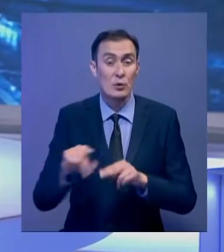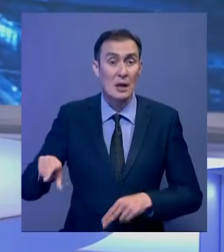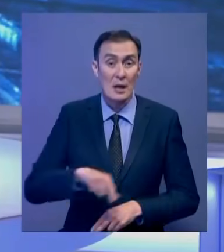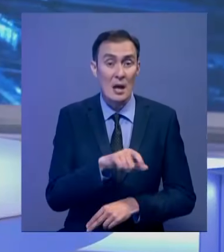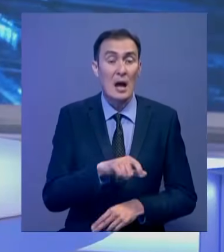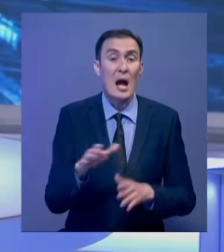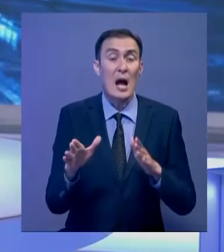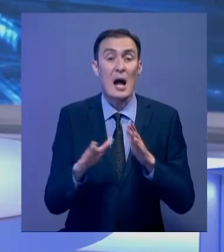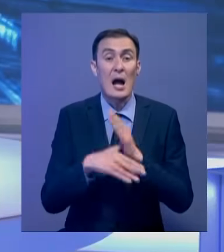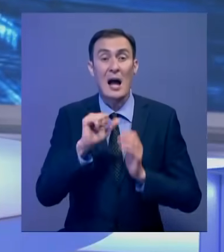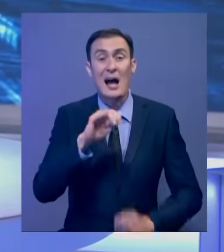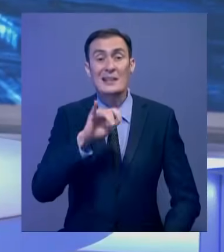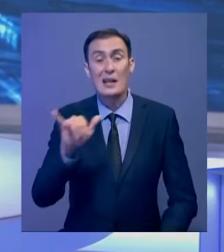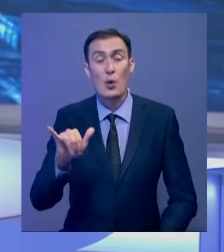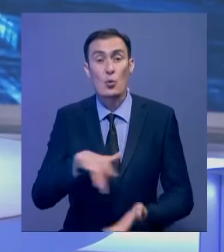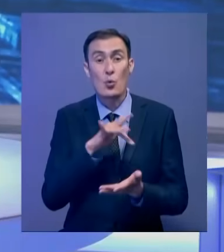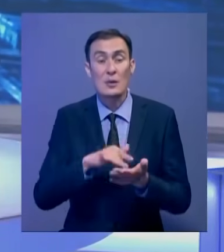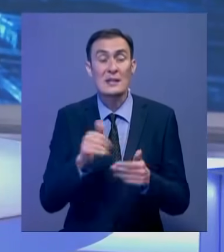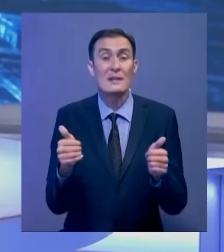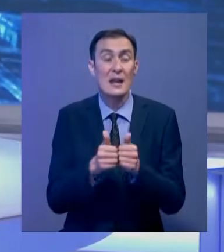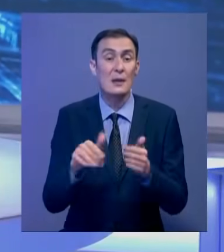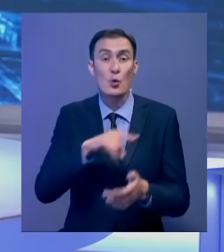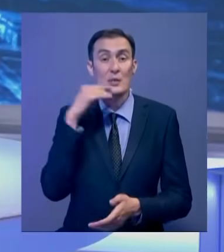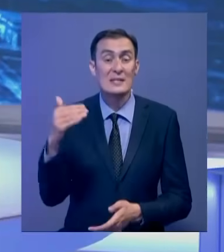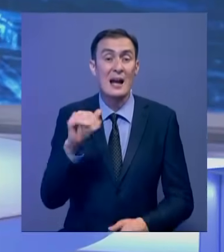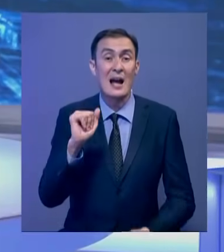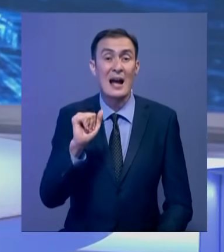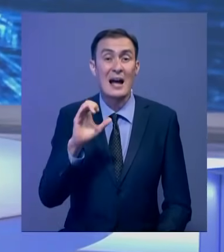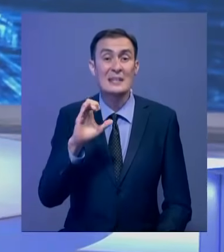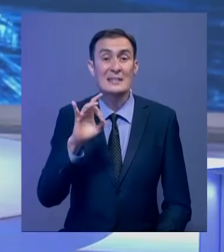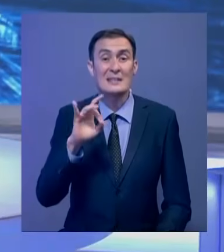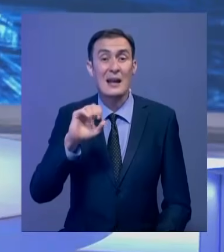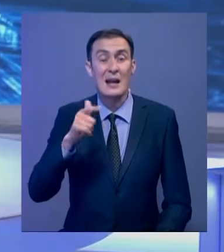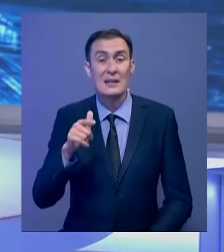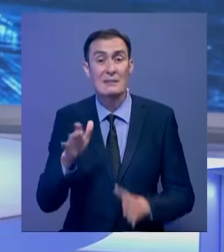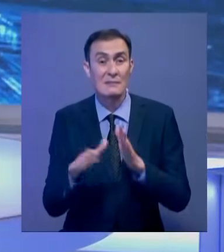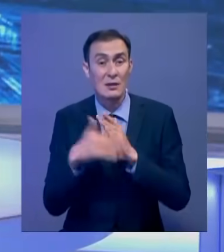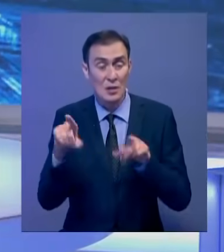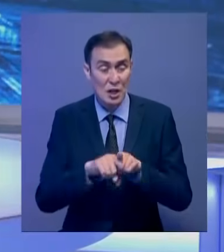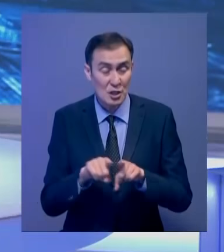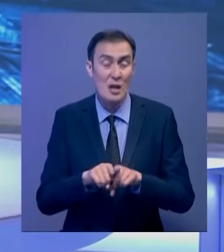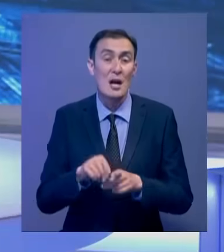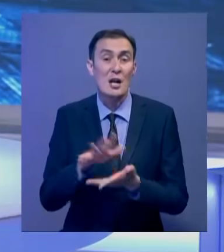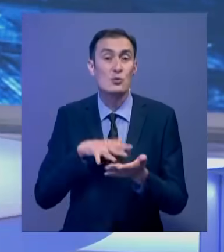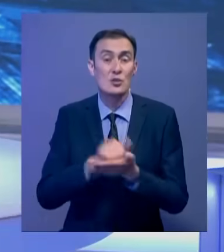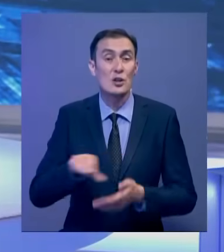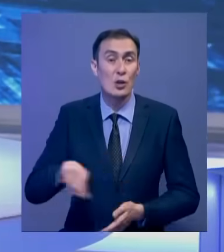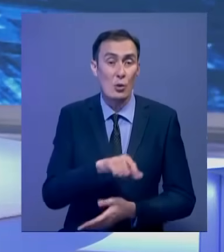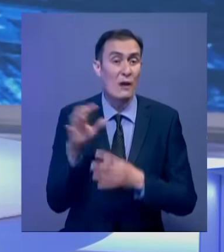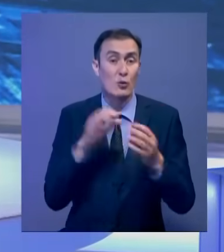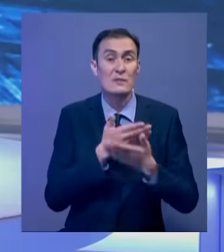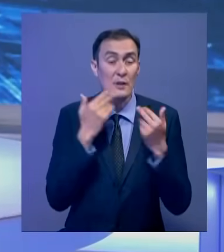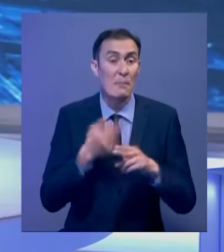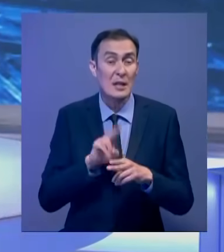трассы Атырау-Астрахань сообщение с областным центром для них стало невозможным. По разбитым дорогам не курсируют маршрутные автобусы. В